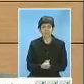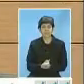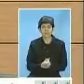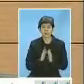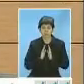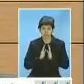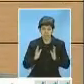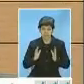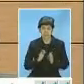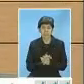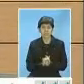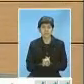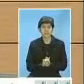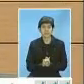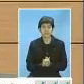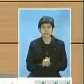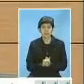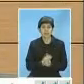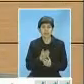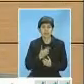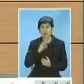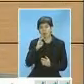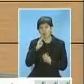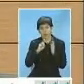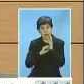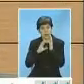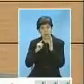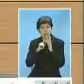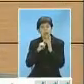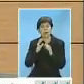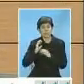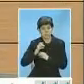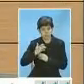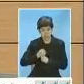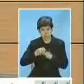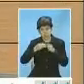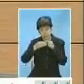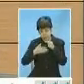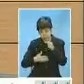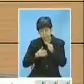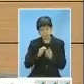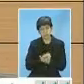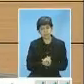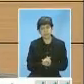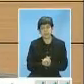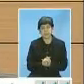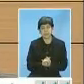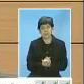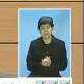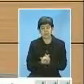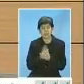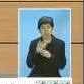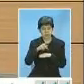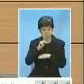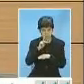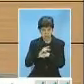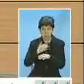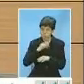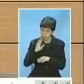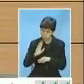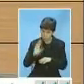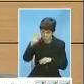ขอบคุณครับท่านประธานผมวัชราเพชรทองบัญชีรายชื่อประชาธิปัตย์ท่านประธานครับขอประท้